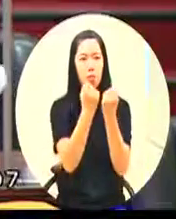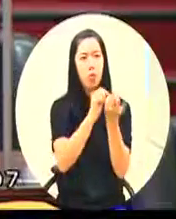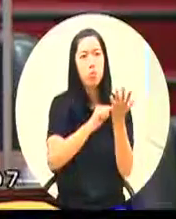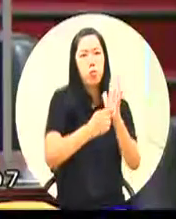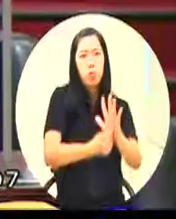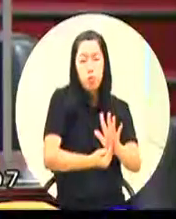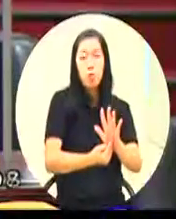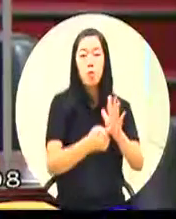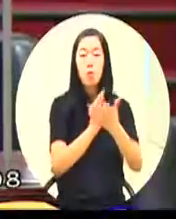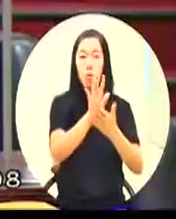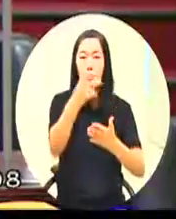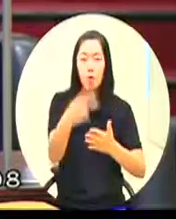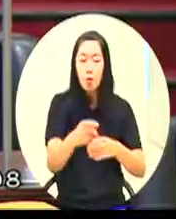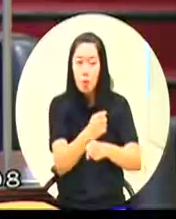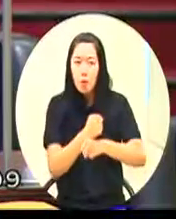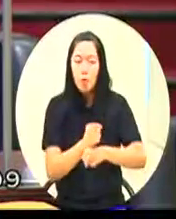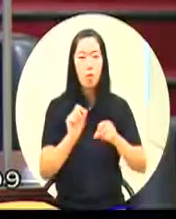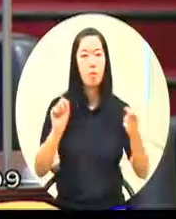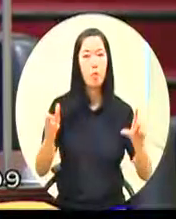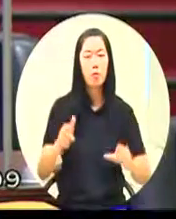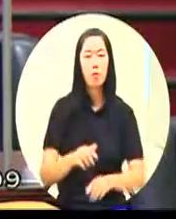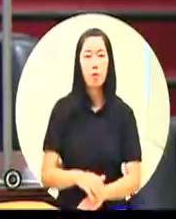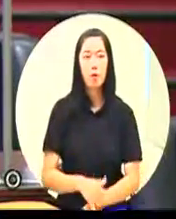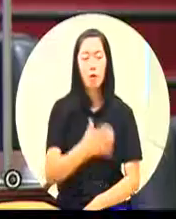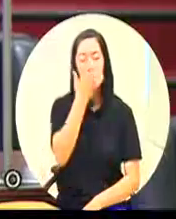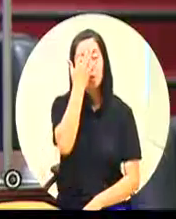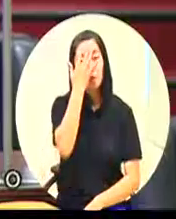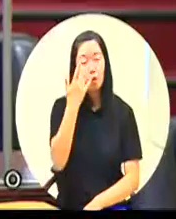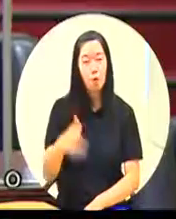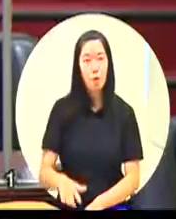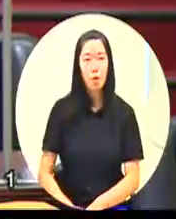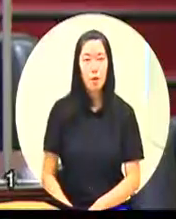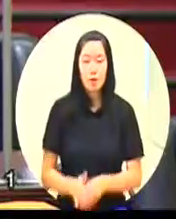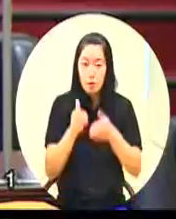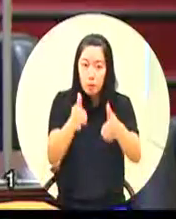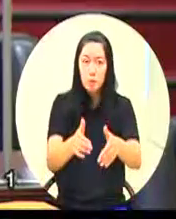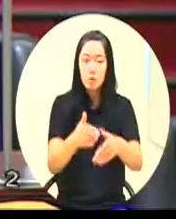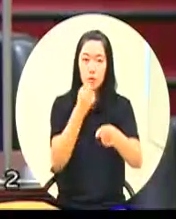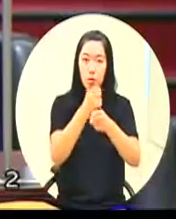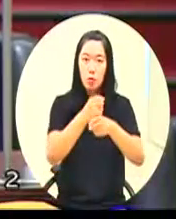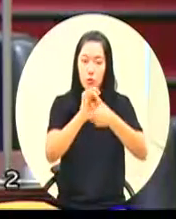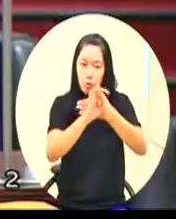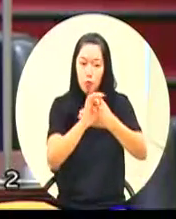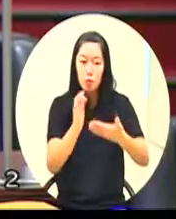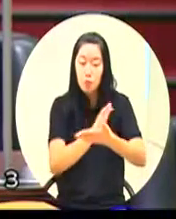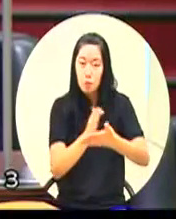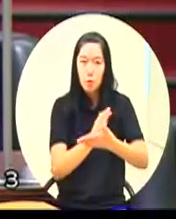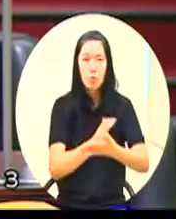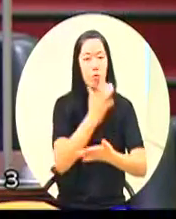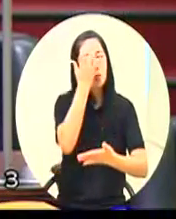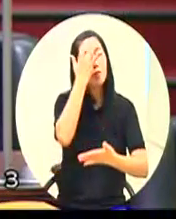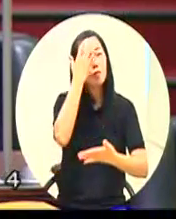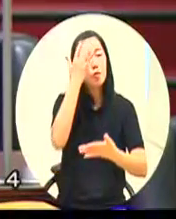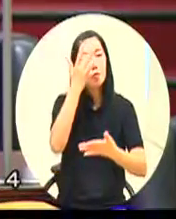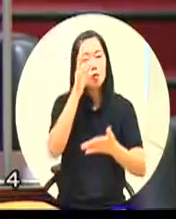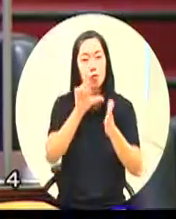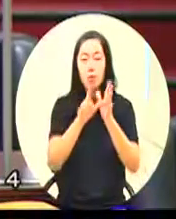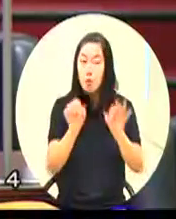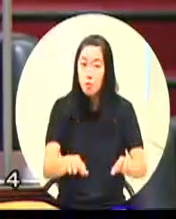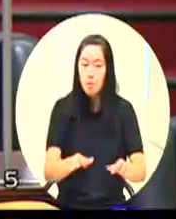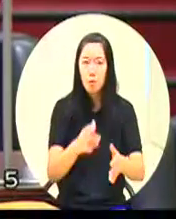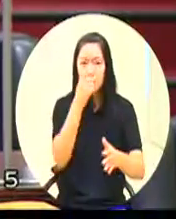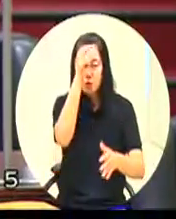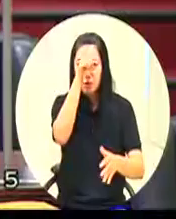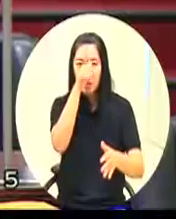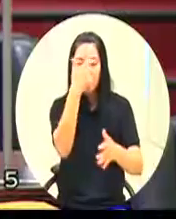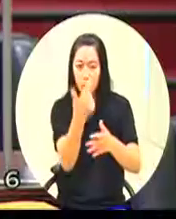后我才去注意，好，然后测量，然后去做测量，做心理测验，他才去关心